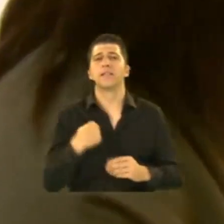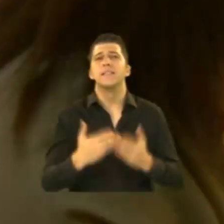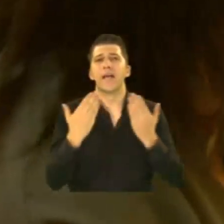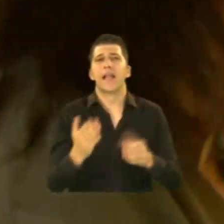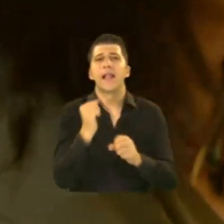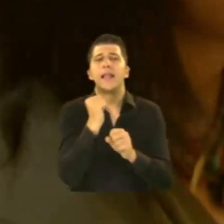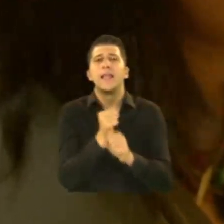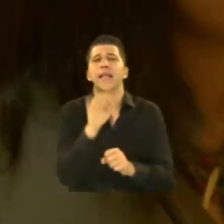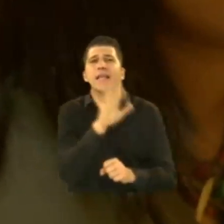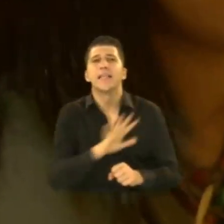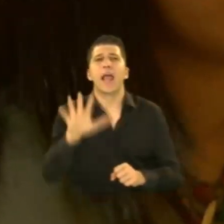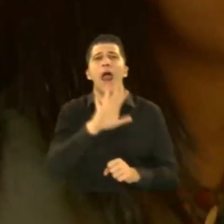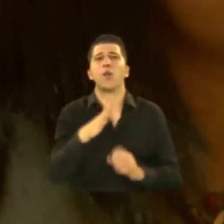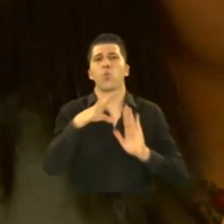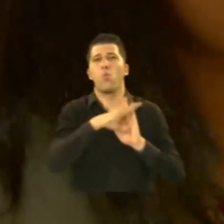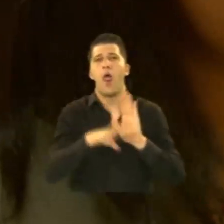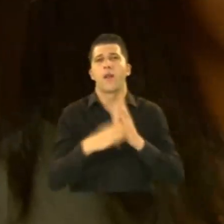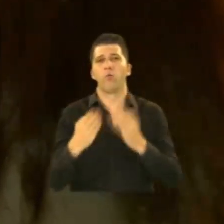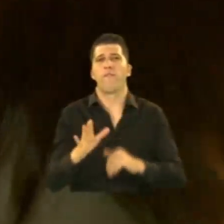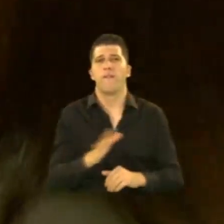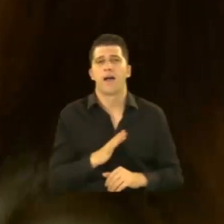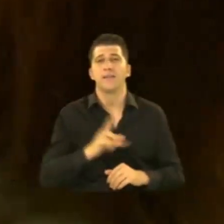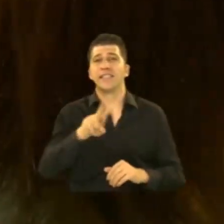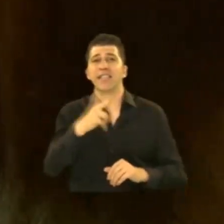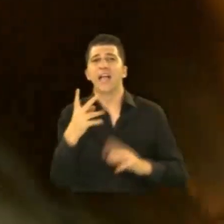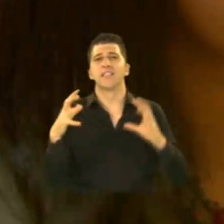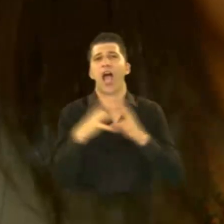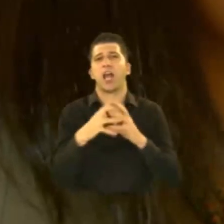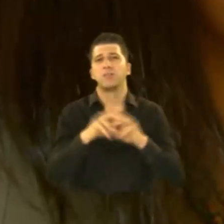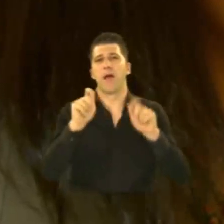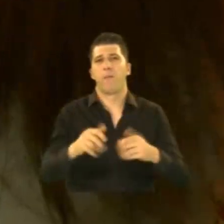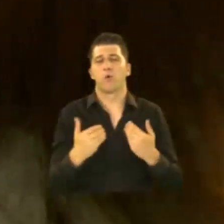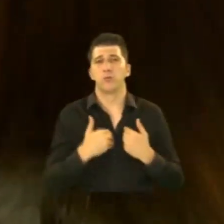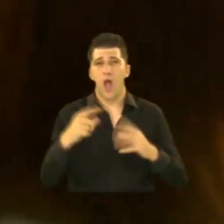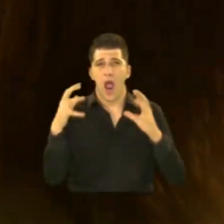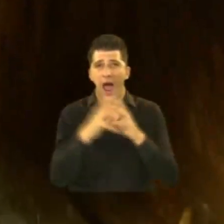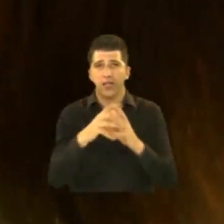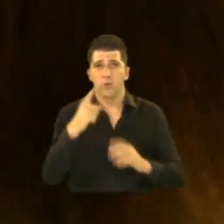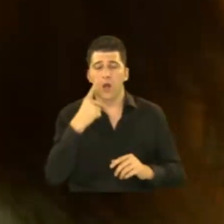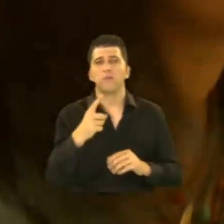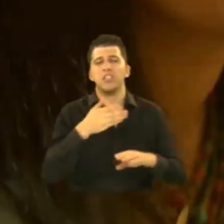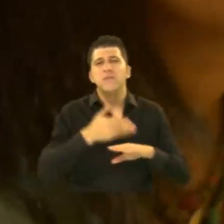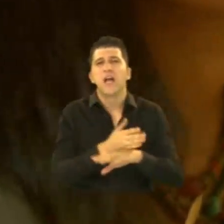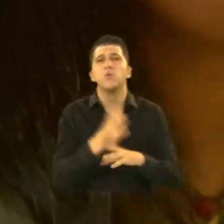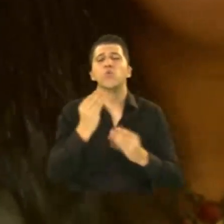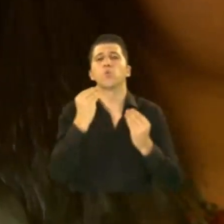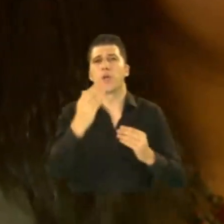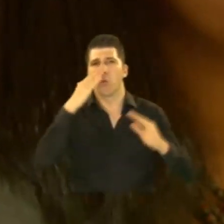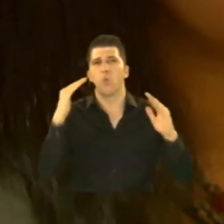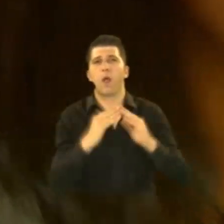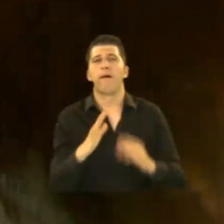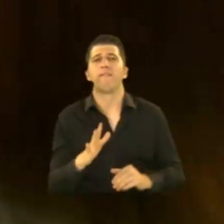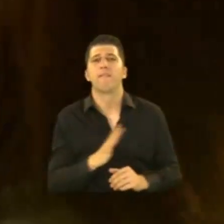Okulumuzun zaten genel prensibi bu. Tersine kaynaştırma uygulanıyor. Ve kaynaştırma gerçekten çok